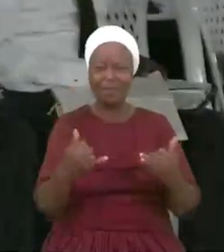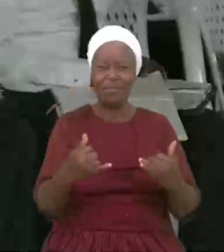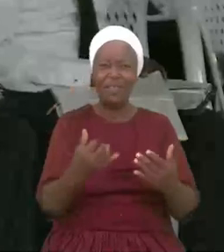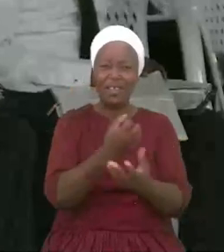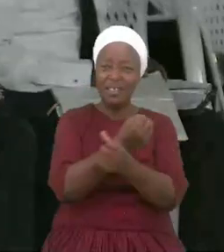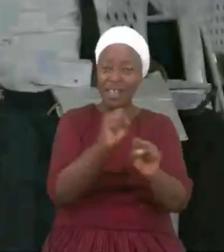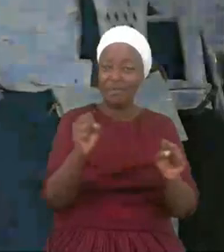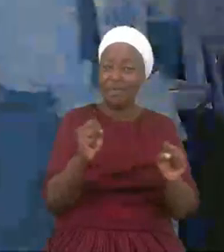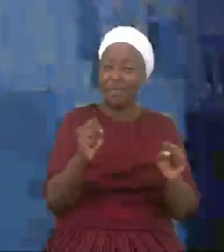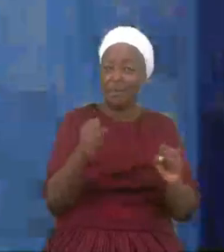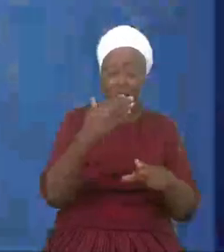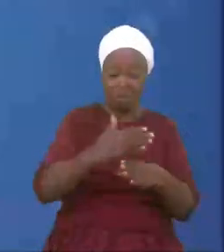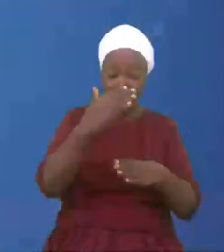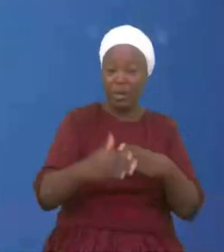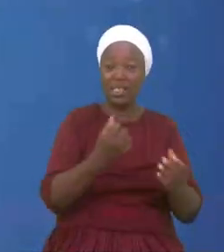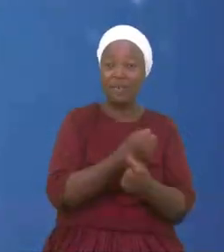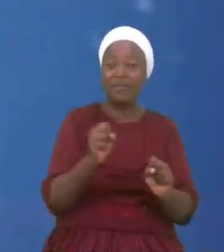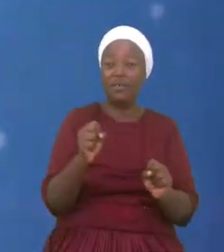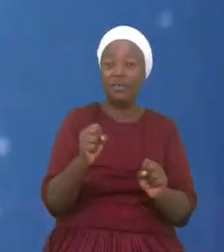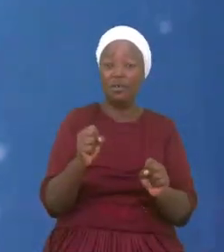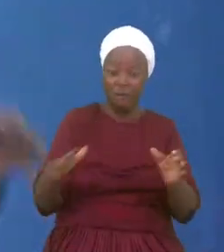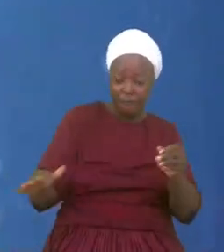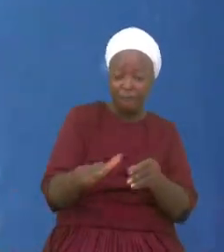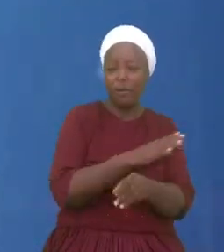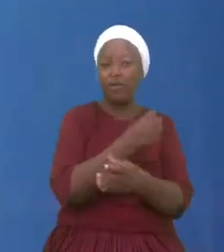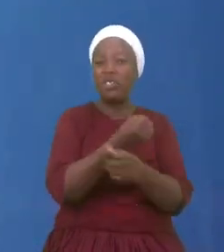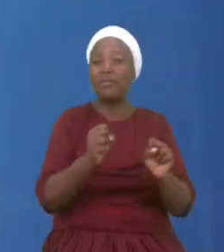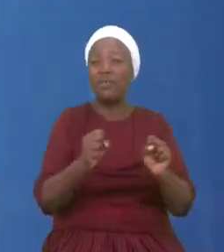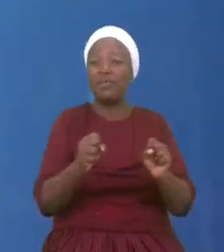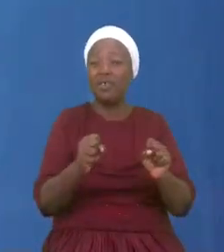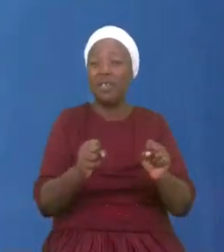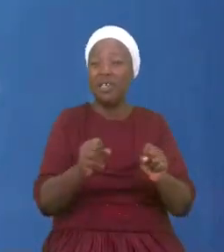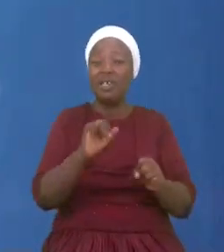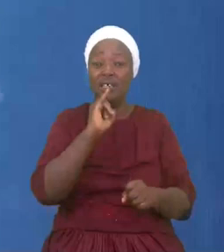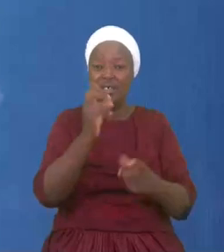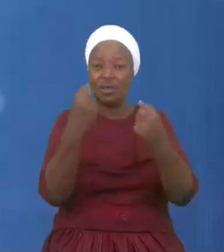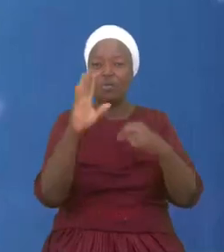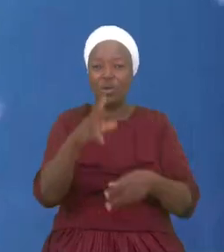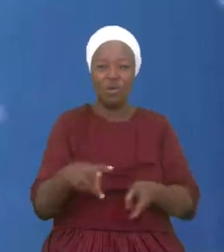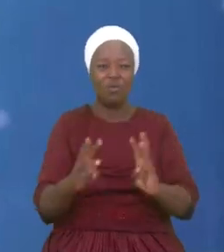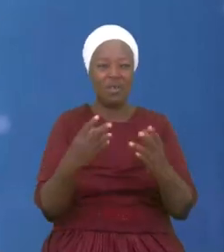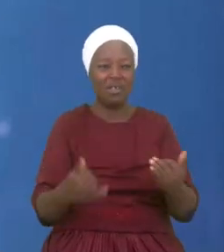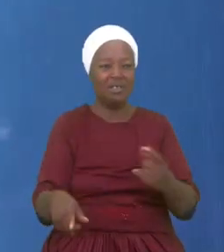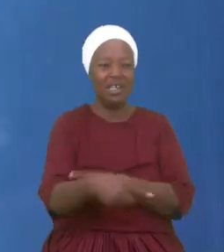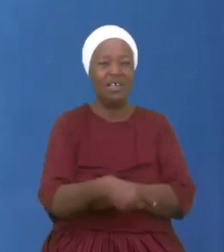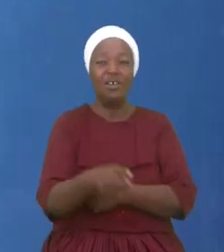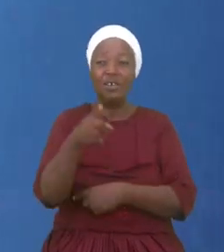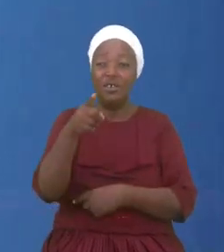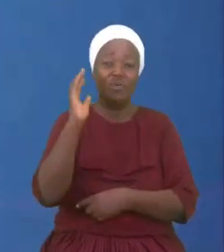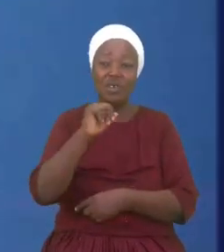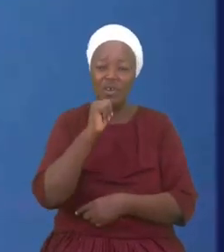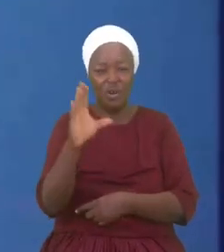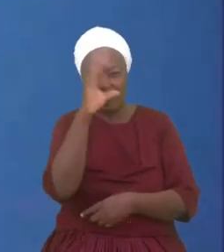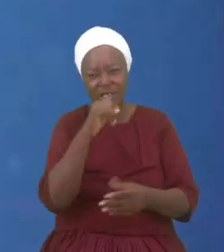cela doit amener le sourire à votre visage parce que maintenant le salut total le salut